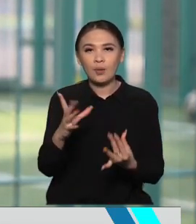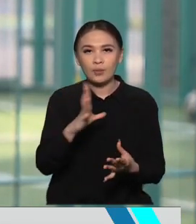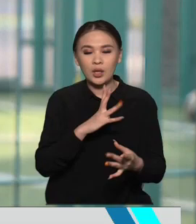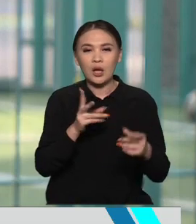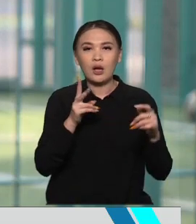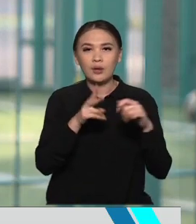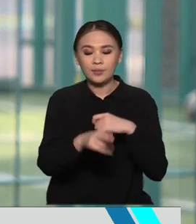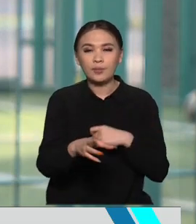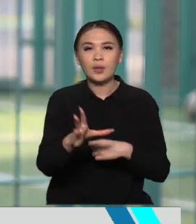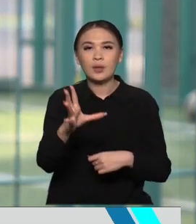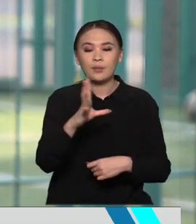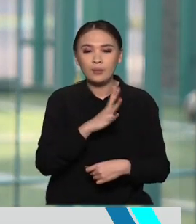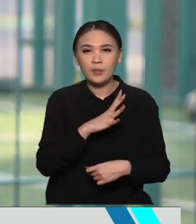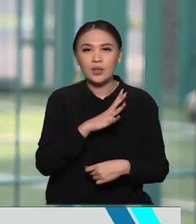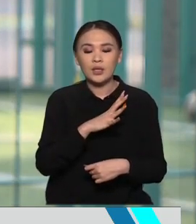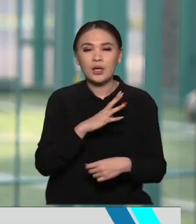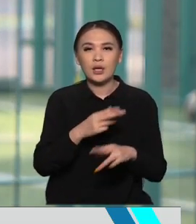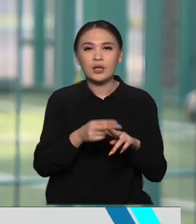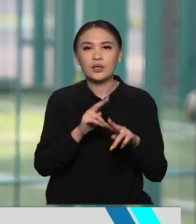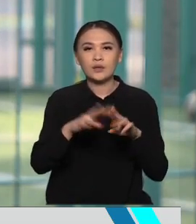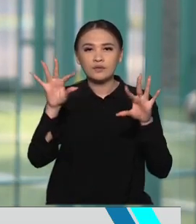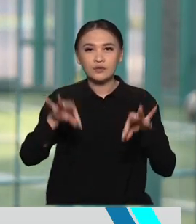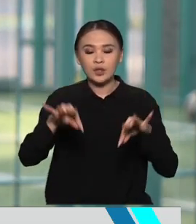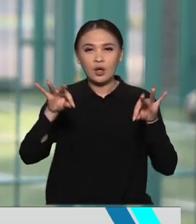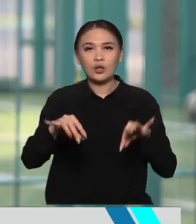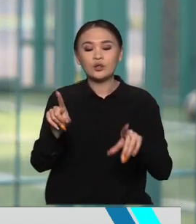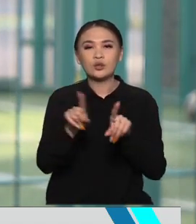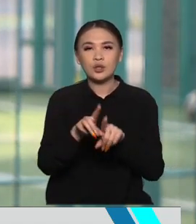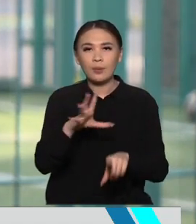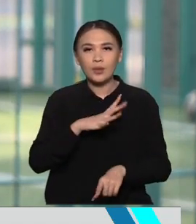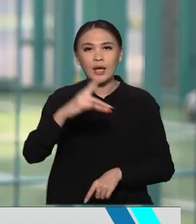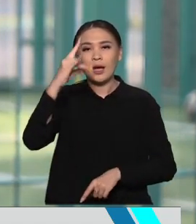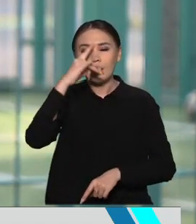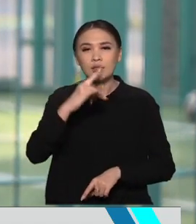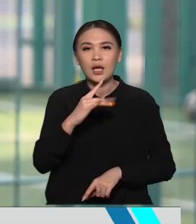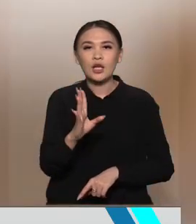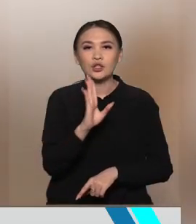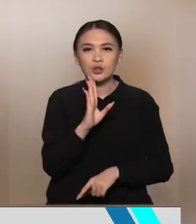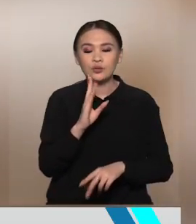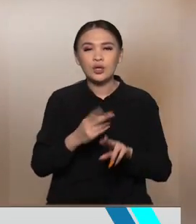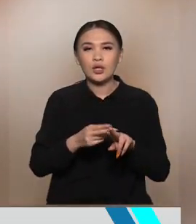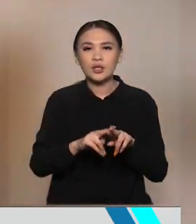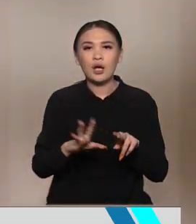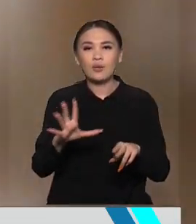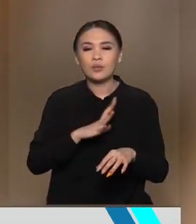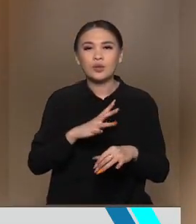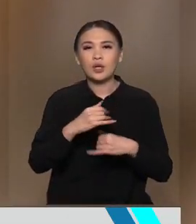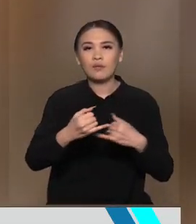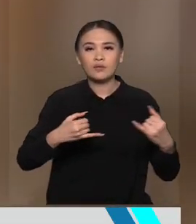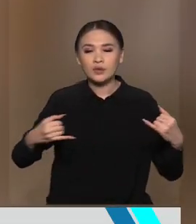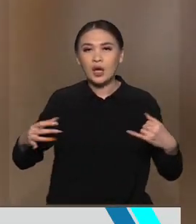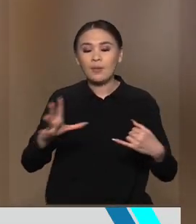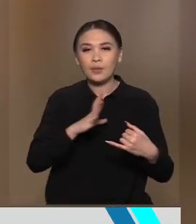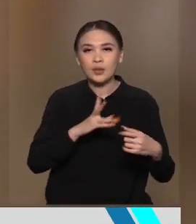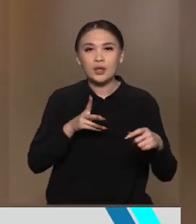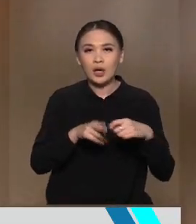обряд, там у нас была киндыкшище, она казашка, да, она перерезала путы. И самое интересное,